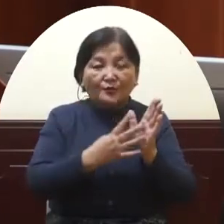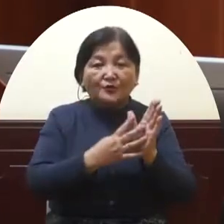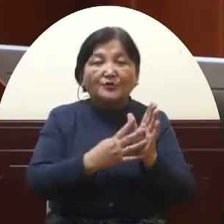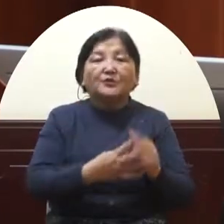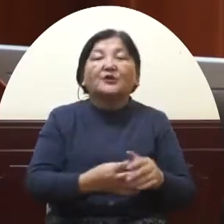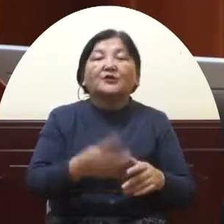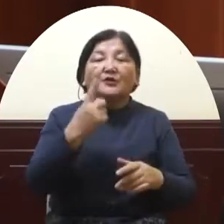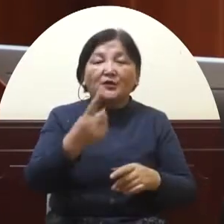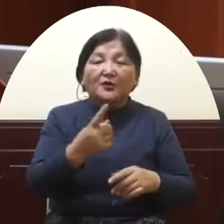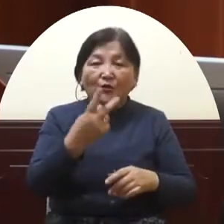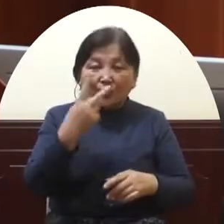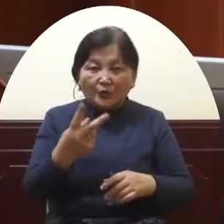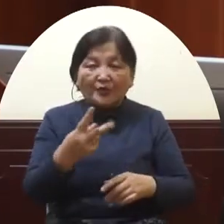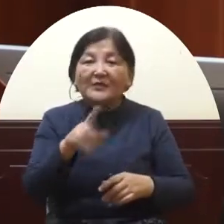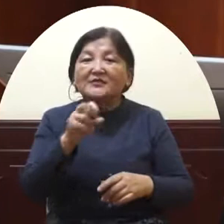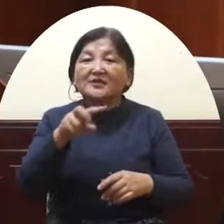19-1-2 гэдэг залт.